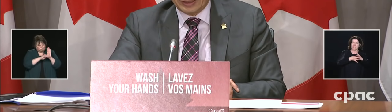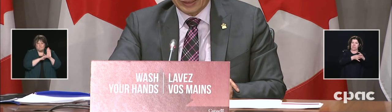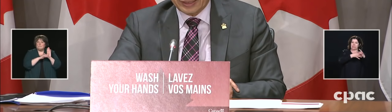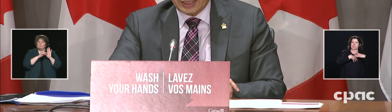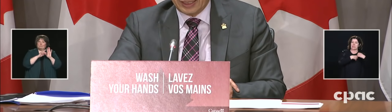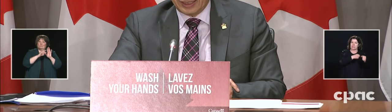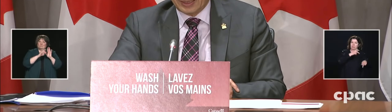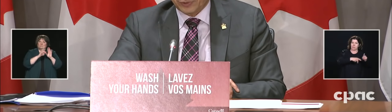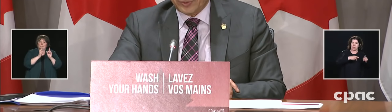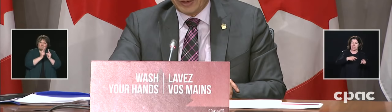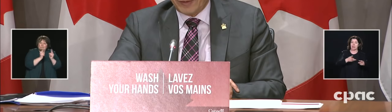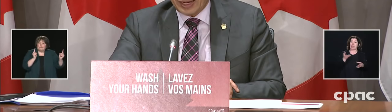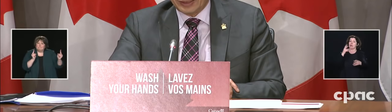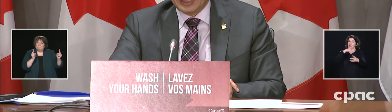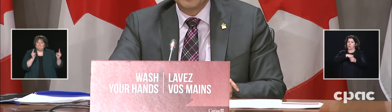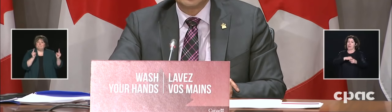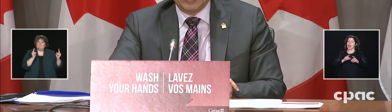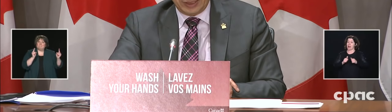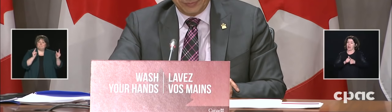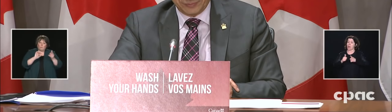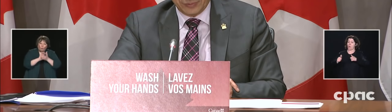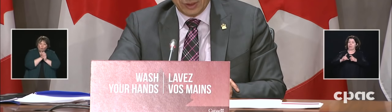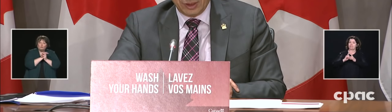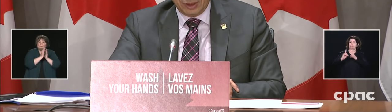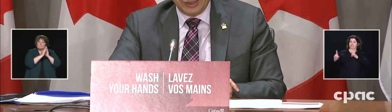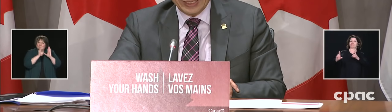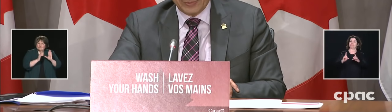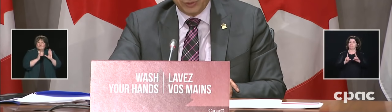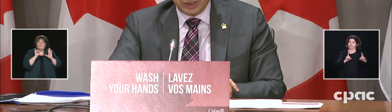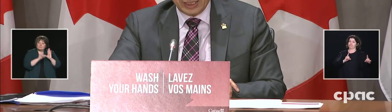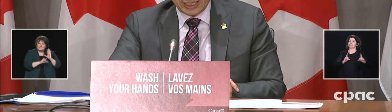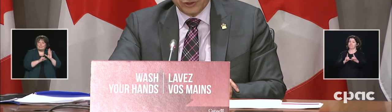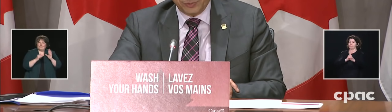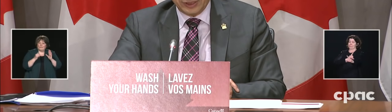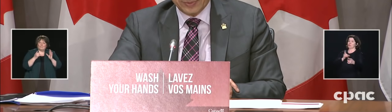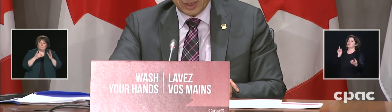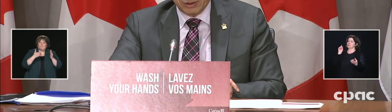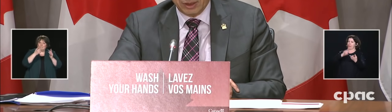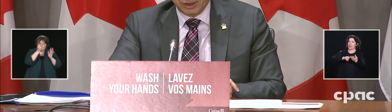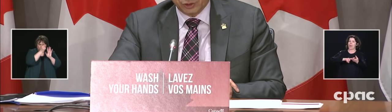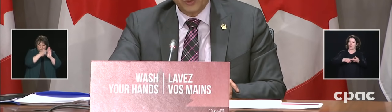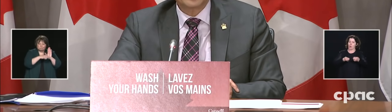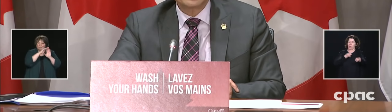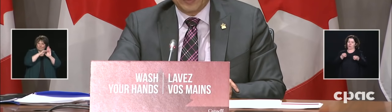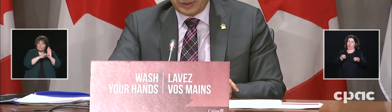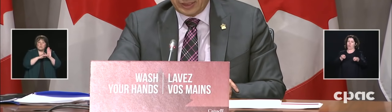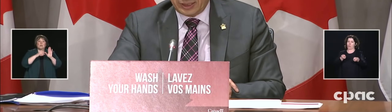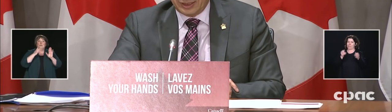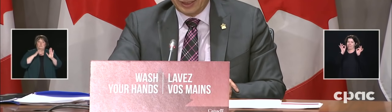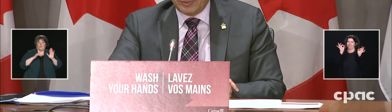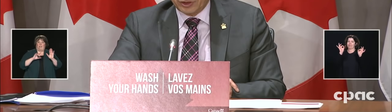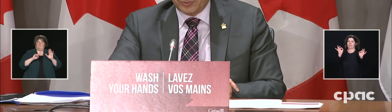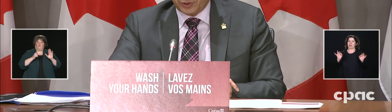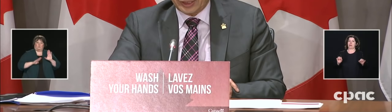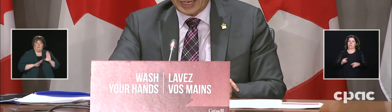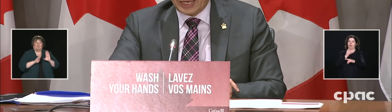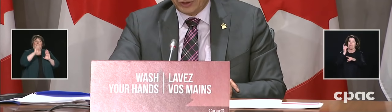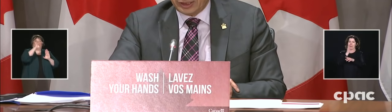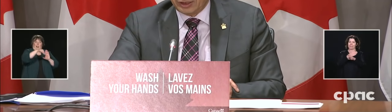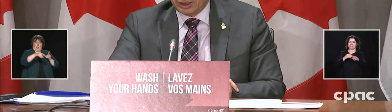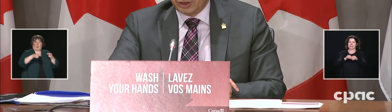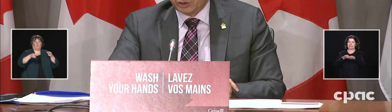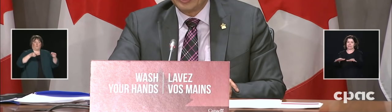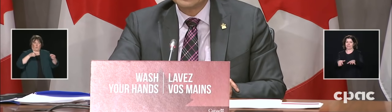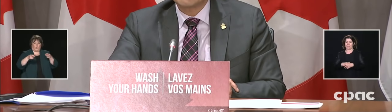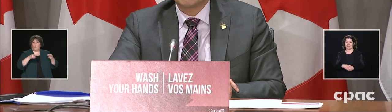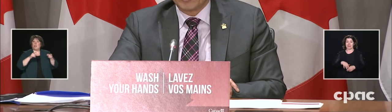ayons maîtrisé la première vague de l'épidémie. Un assouplissement trop précipité des mesures pourrait